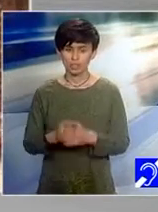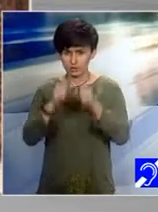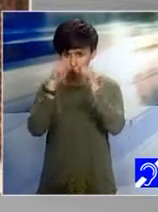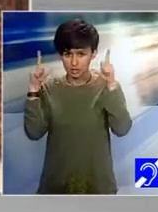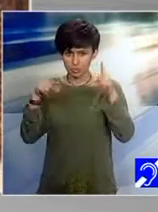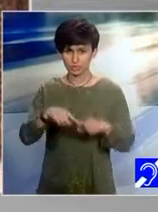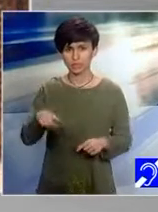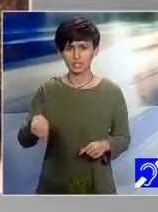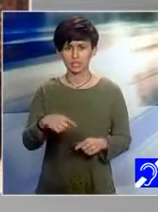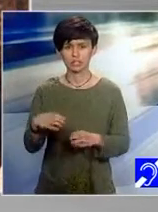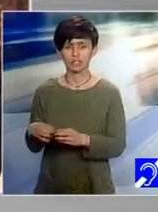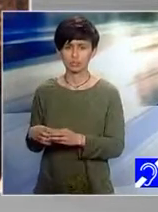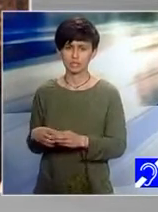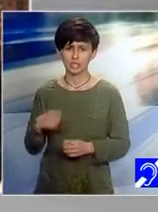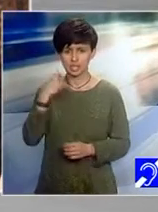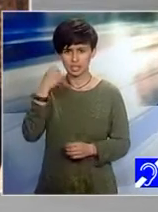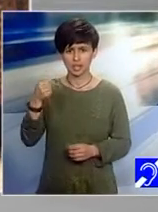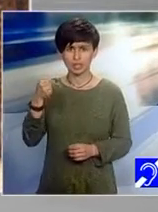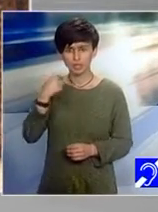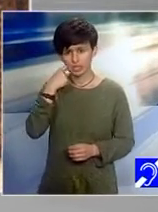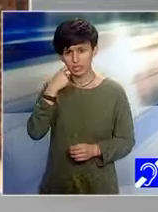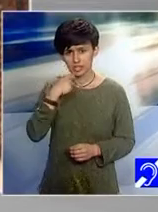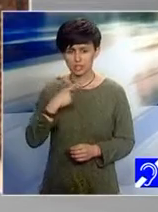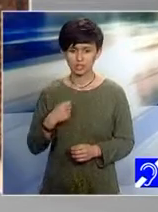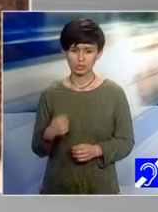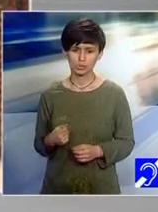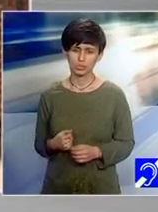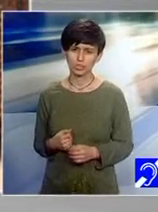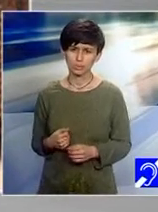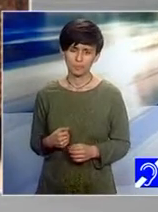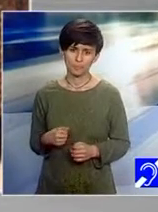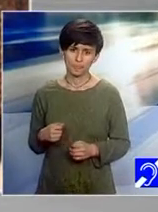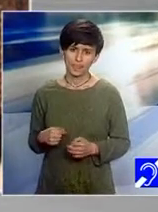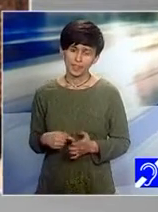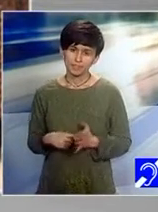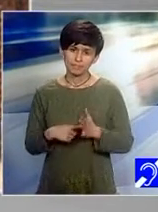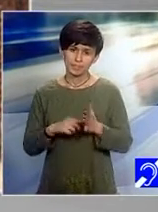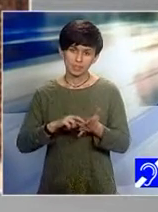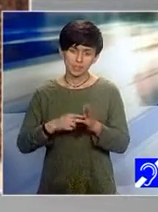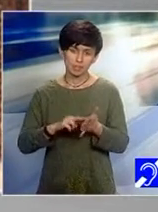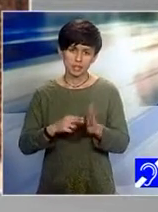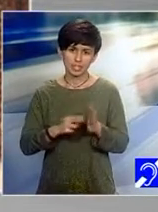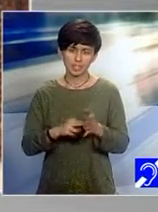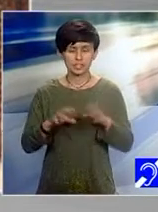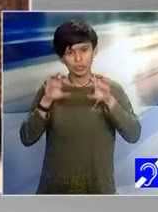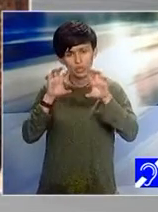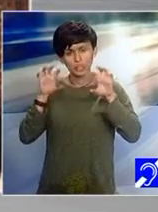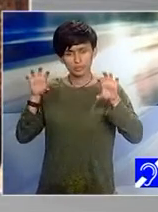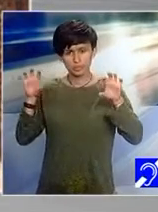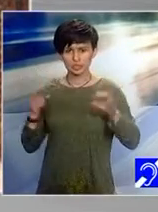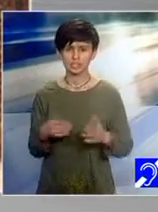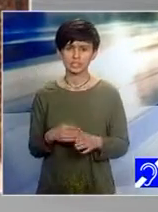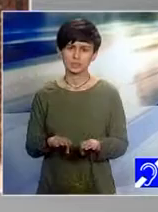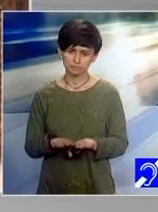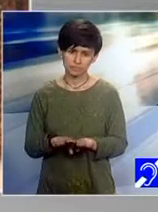comunitatea armeană din Cluj, Uniunea Armenilor din România, filiala Cluj, ne-a pregătit o expoziție dedicată